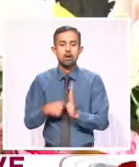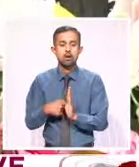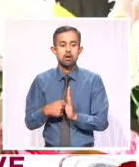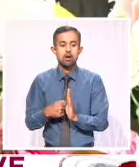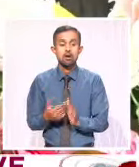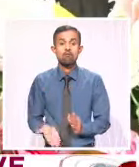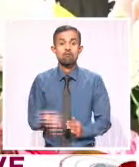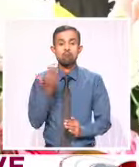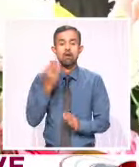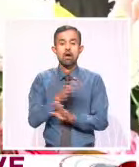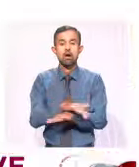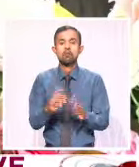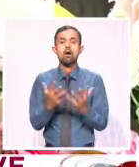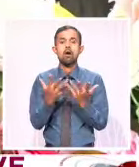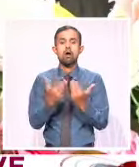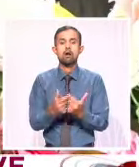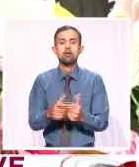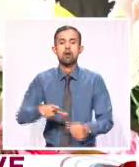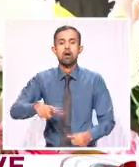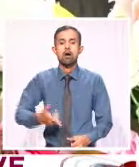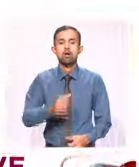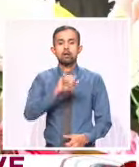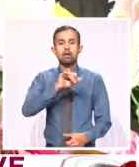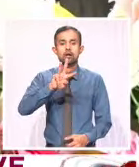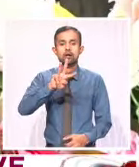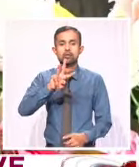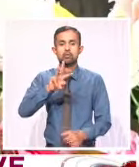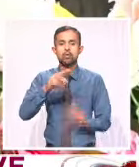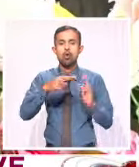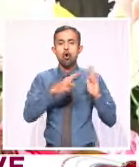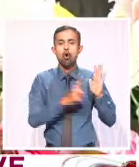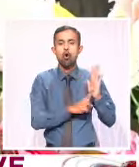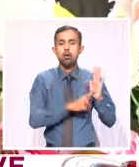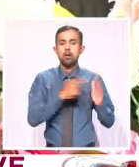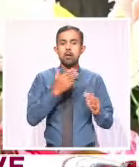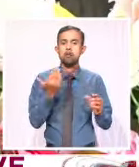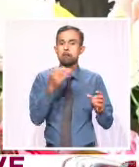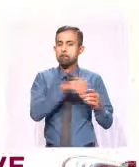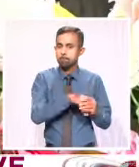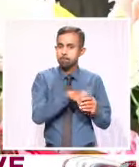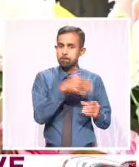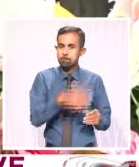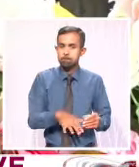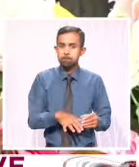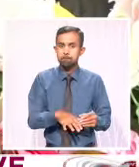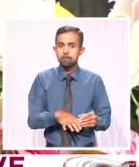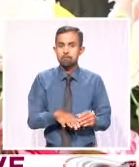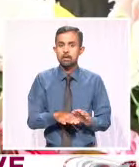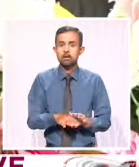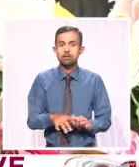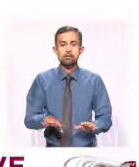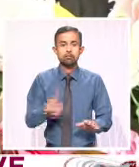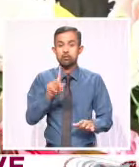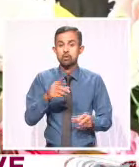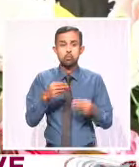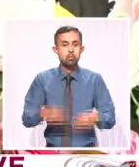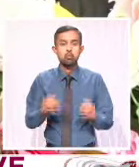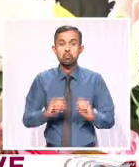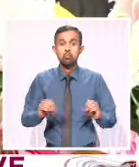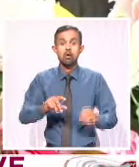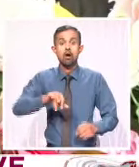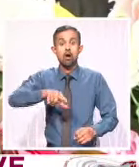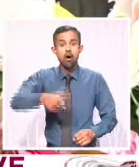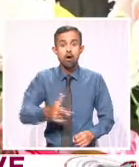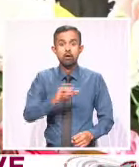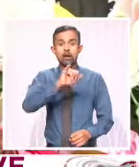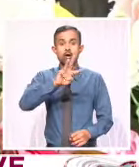ලංකාවේ වැඩිම ශිෂ්‍ය සංඛ්‍යාව 763 දෙනෙක් සාමාන්‍ය පෙළ විභාගයට පෙනී ඉඳලා කිසිම දරුවෙක් අසමත් නොවි